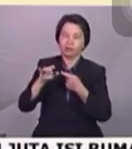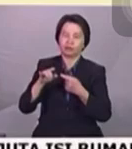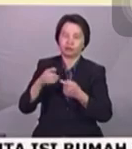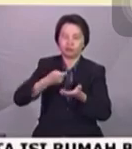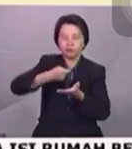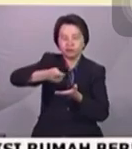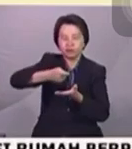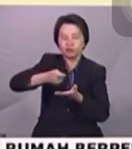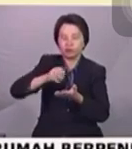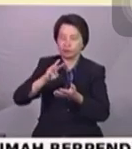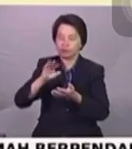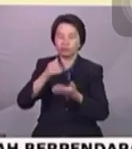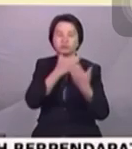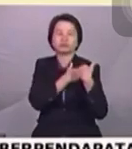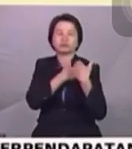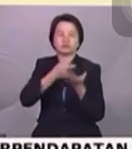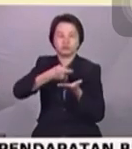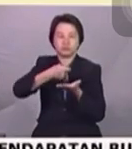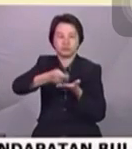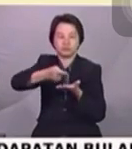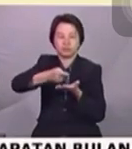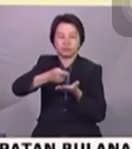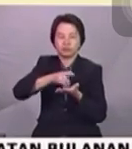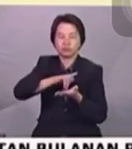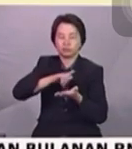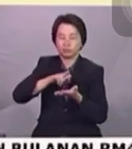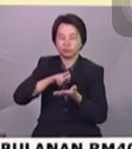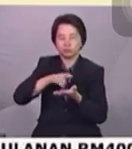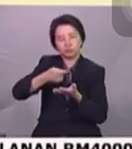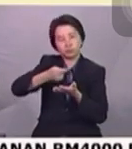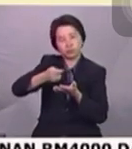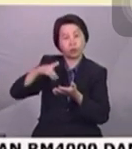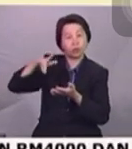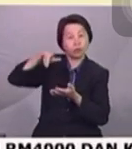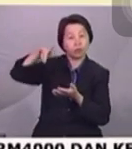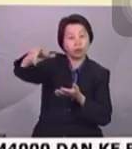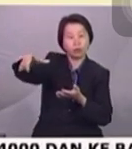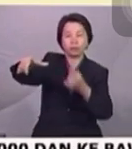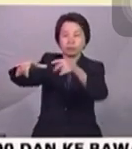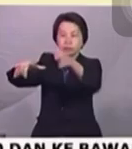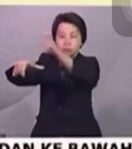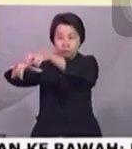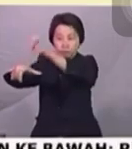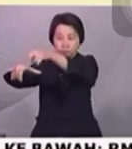penyewaan pesawat untuk membawa pulang rakyat kita yang terkandas di India.